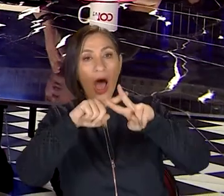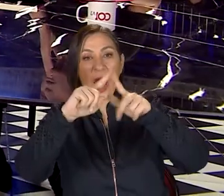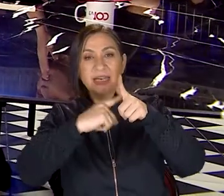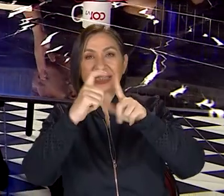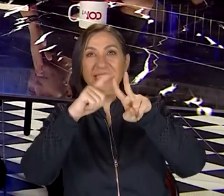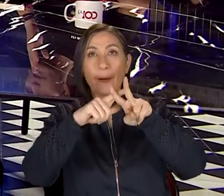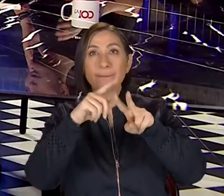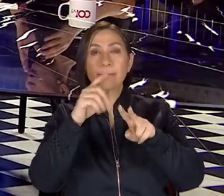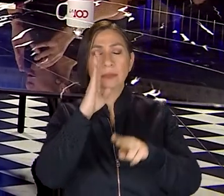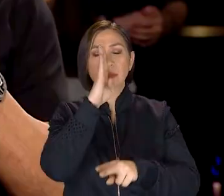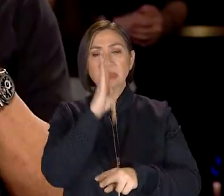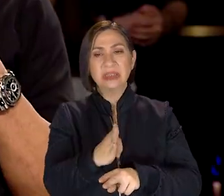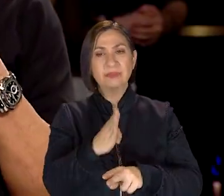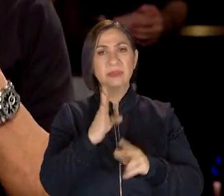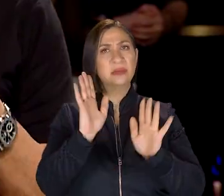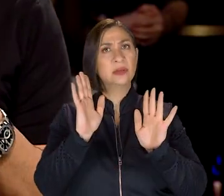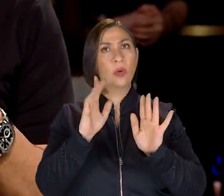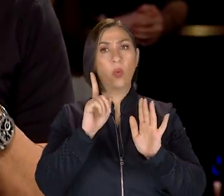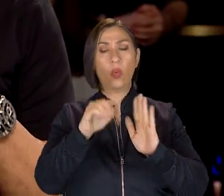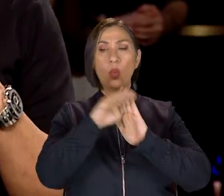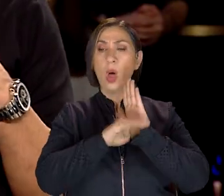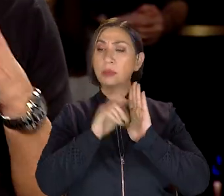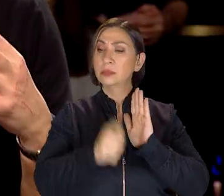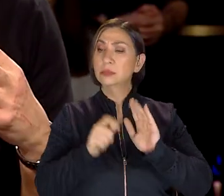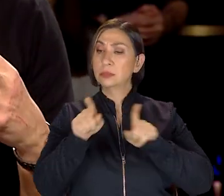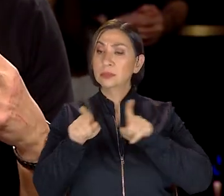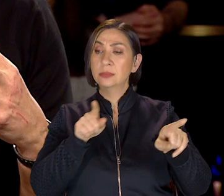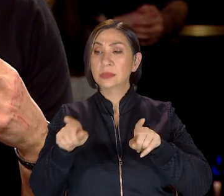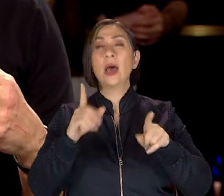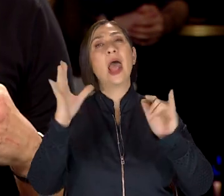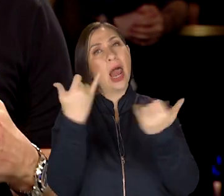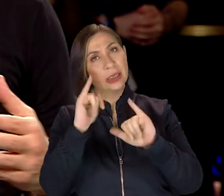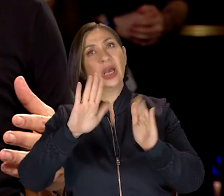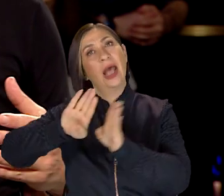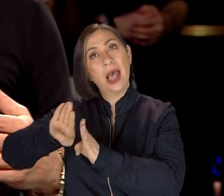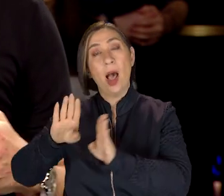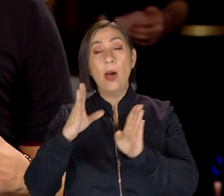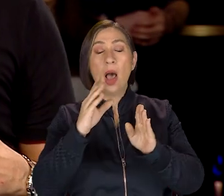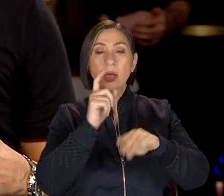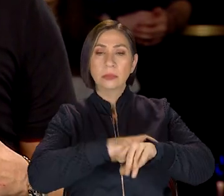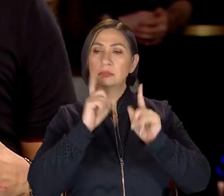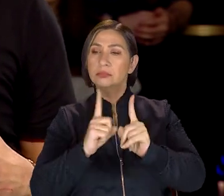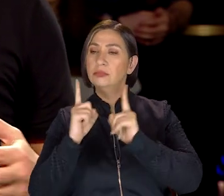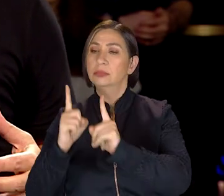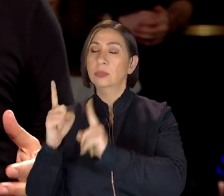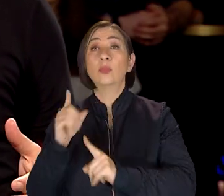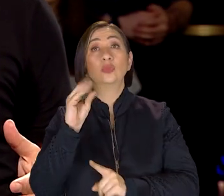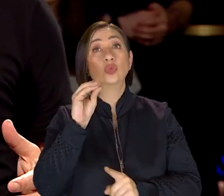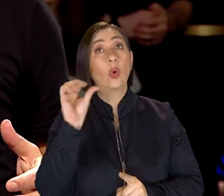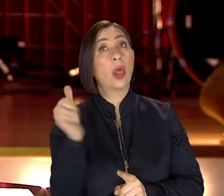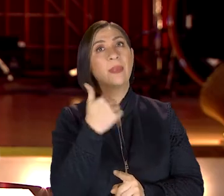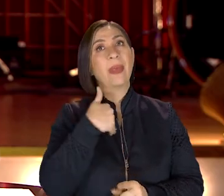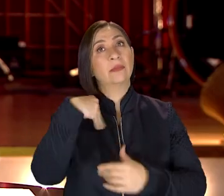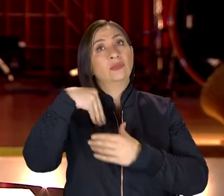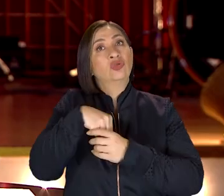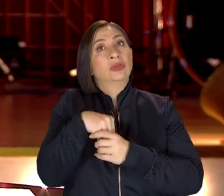Pekkan'daki o disiplin, o prensip, o vizyon falan. Mesela bu benim için çok önemli bir ilham kaynağıydı